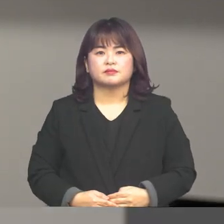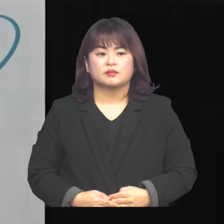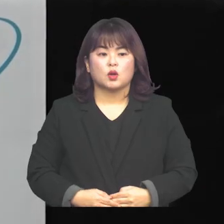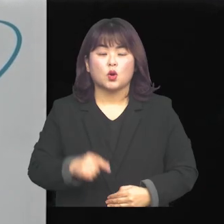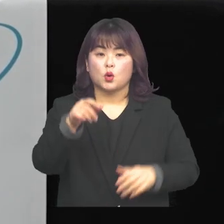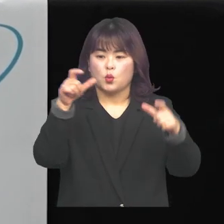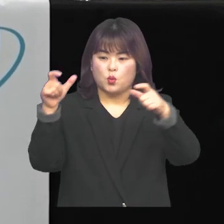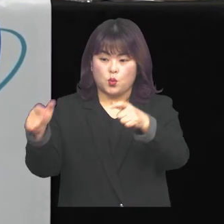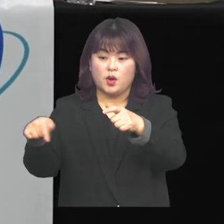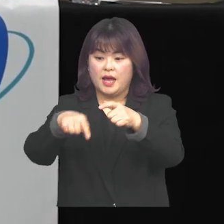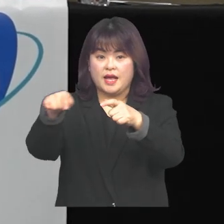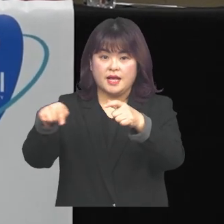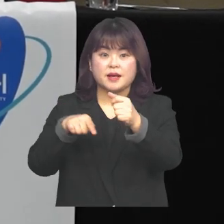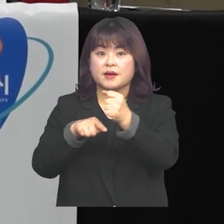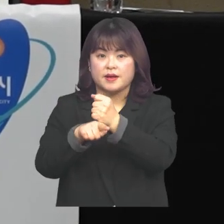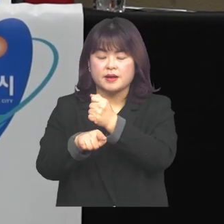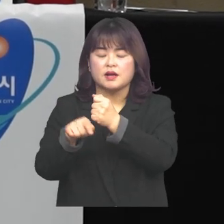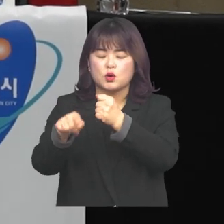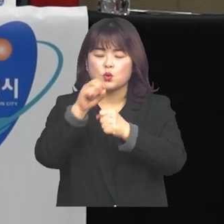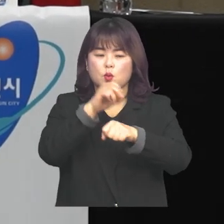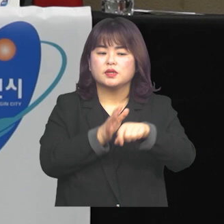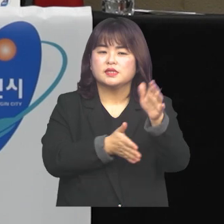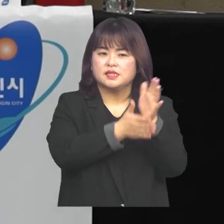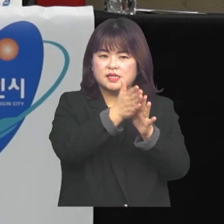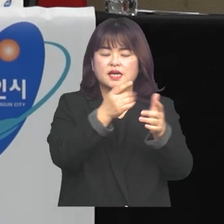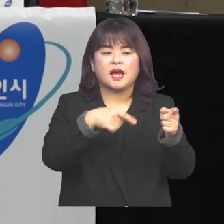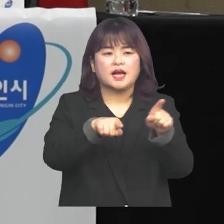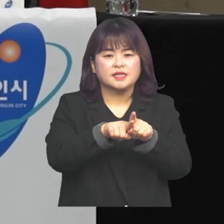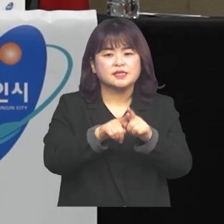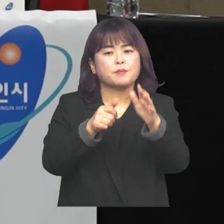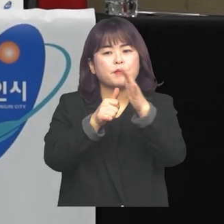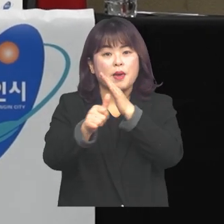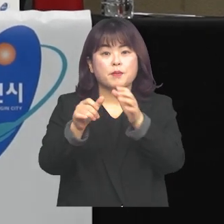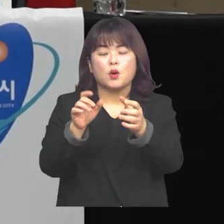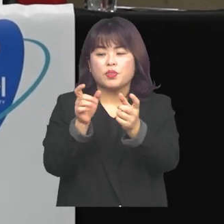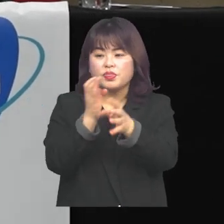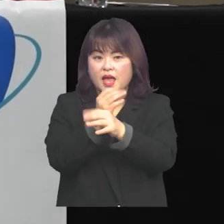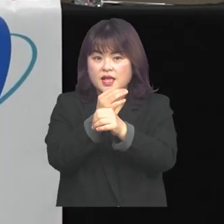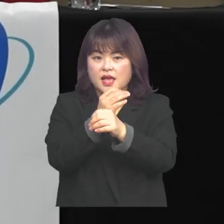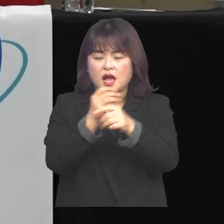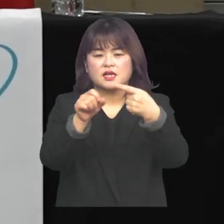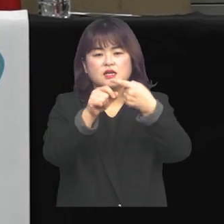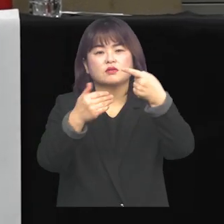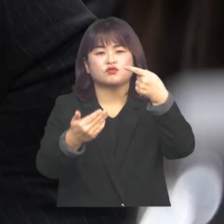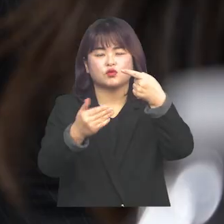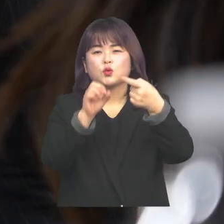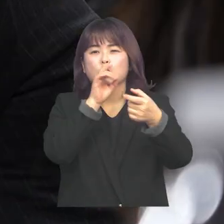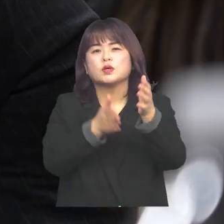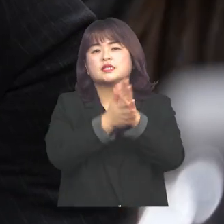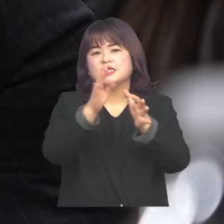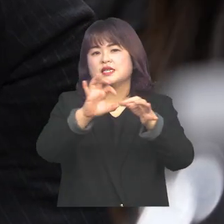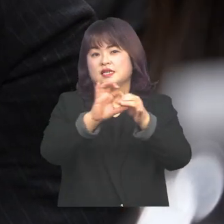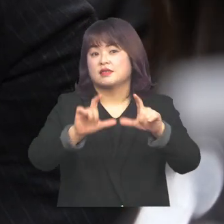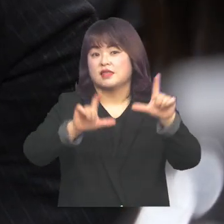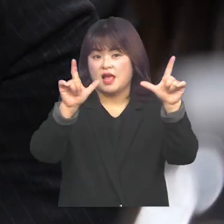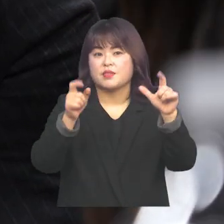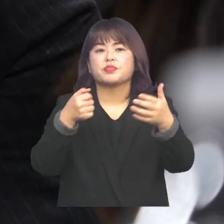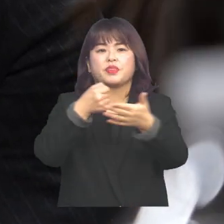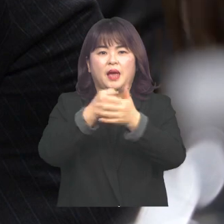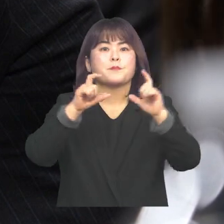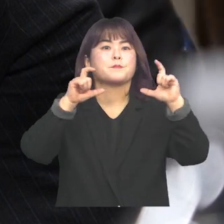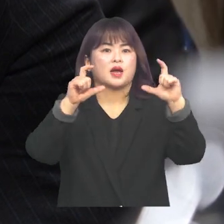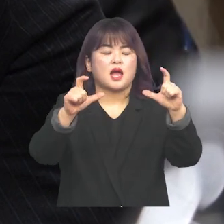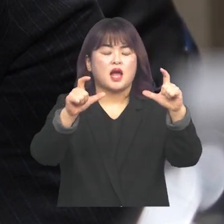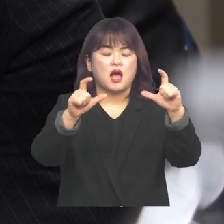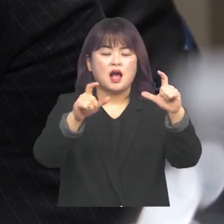했습니다. 윌리엄슨 카운티는 이상일 시장과 용인 대표단이 방문한 1월 9일을 용인시의 날로 의결에